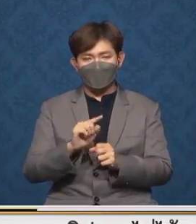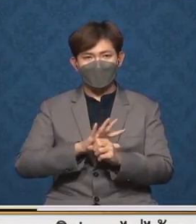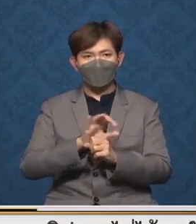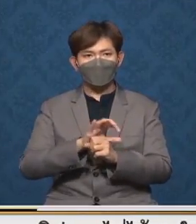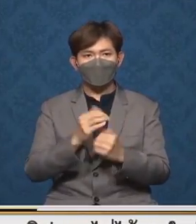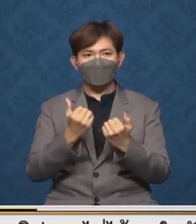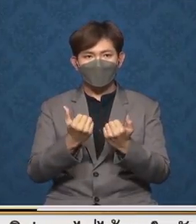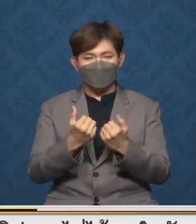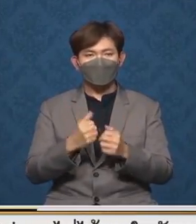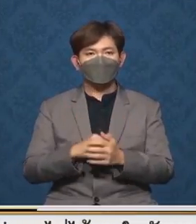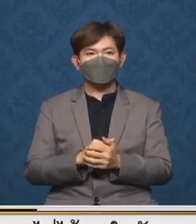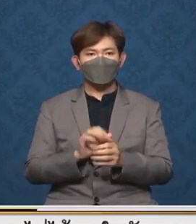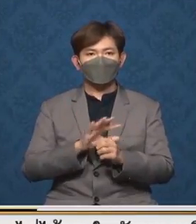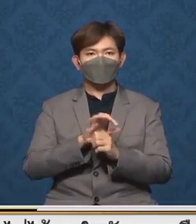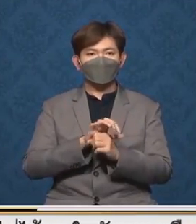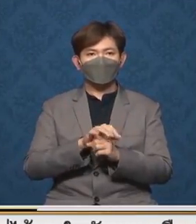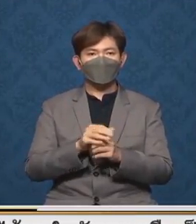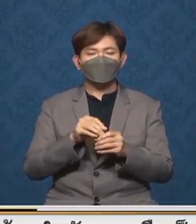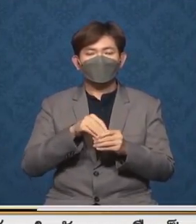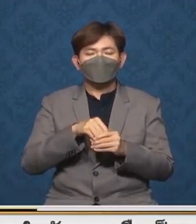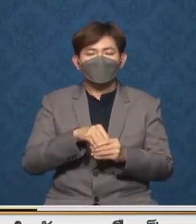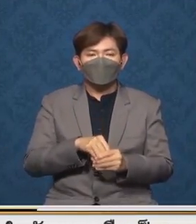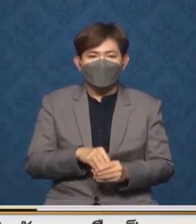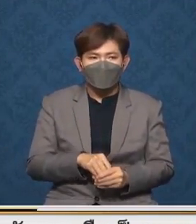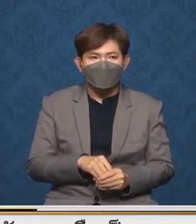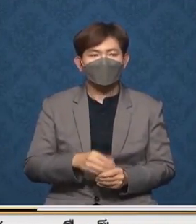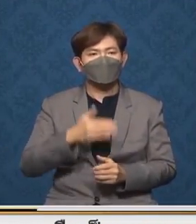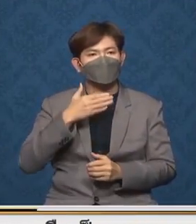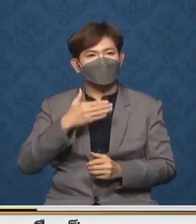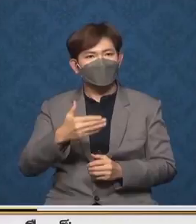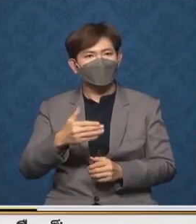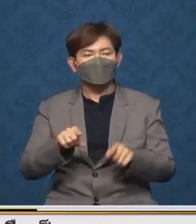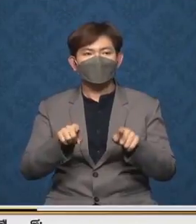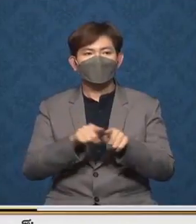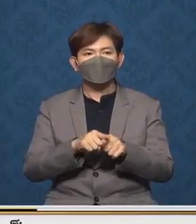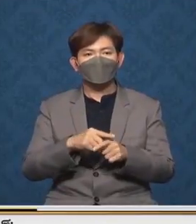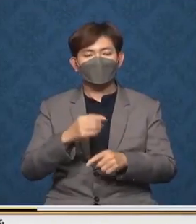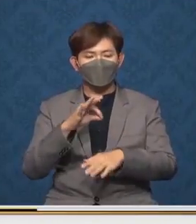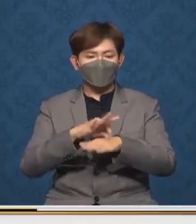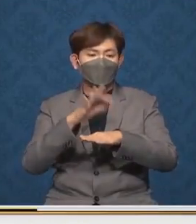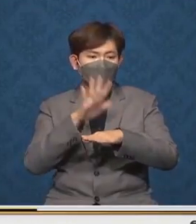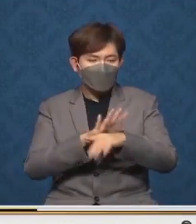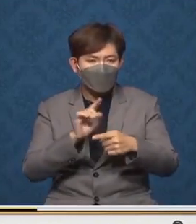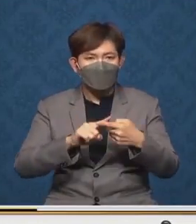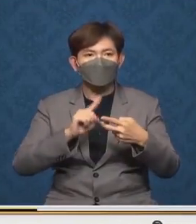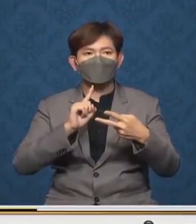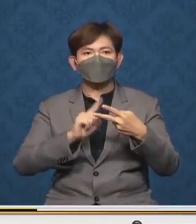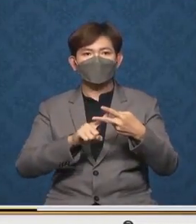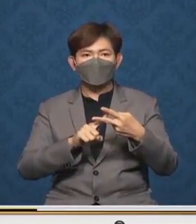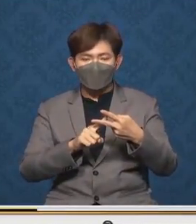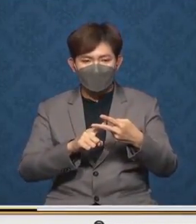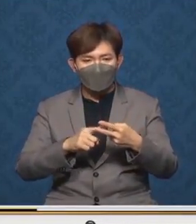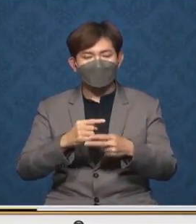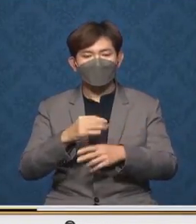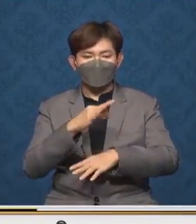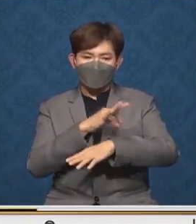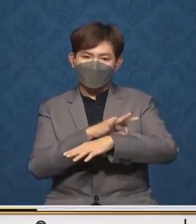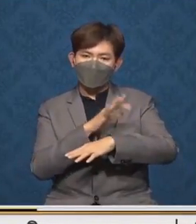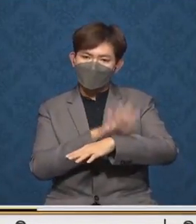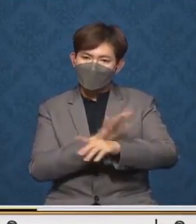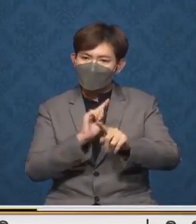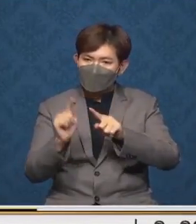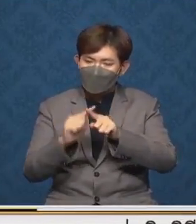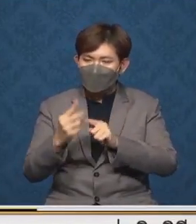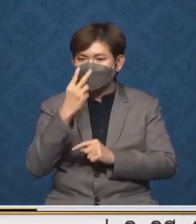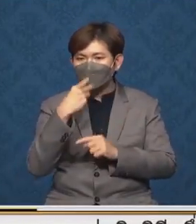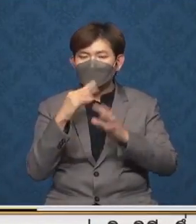ายก็จะเป็นการกลายเป็นโรคประจำถิ่นทั่วโลกเหมือนกับโรคไข้เลือดออกไข้มาเลเซียพิจุดไข้มาลาเรียโรคไข้หวัดใจ